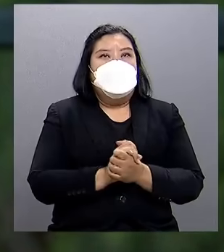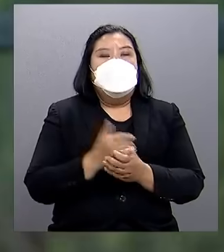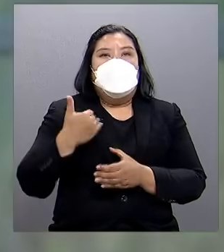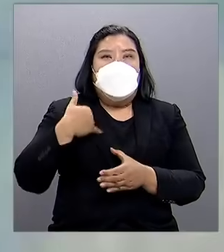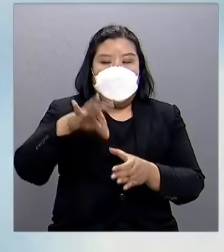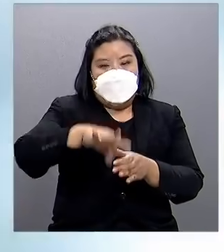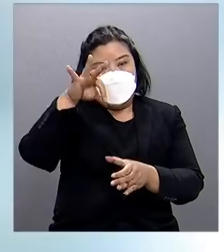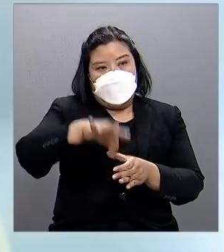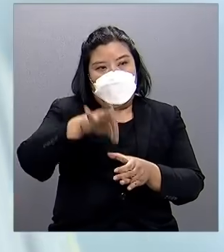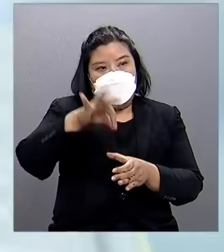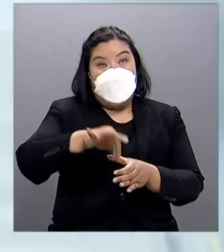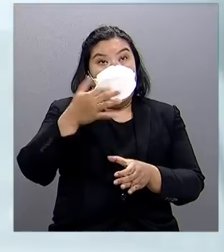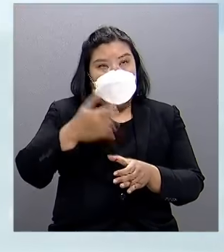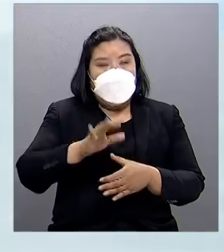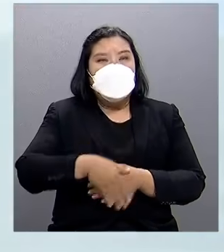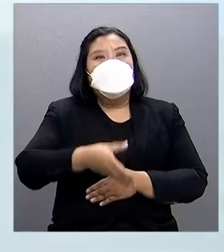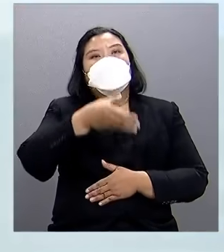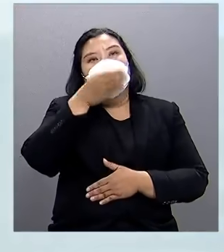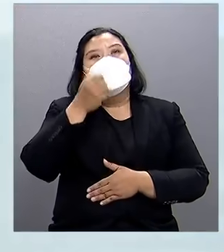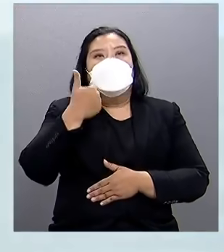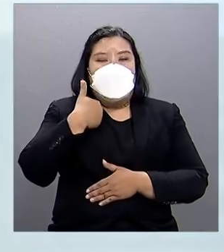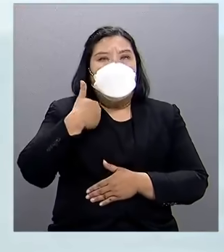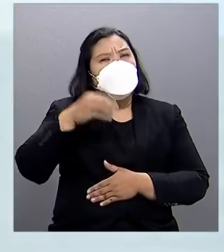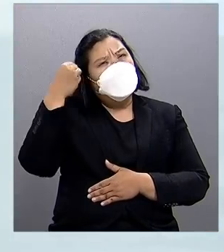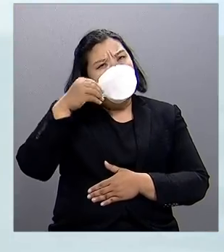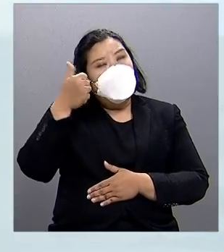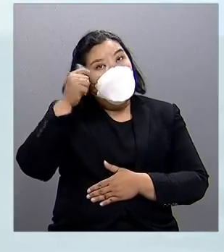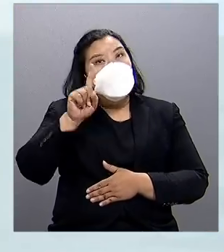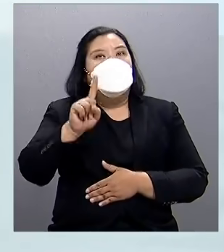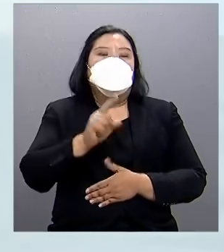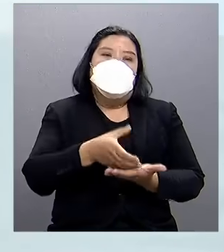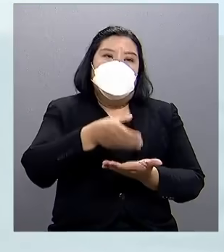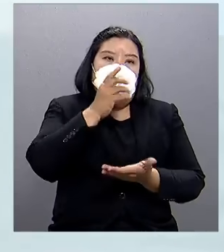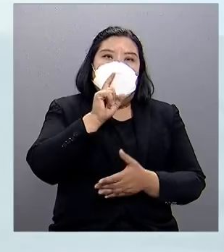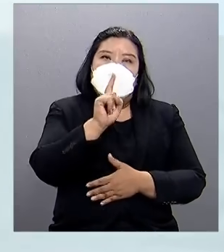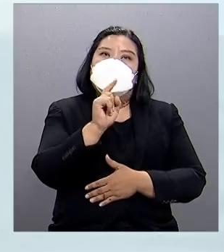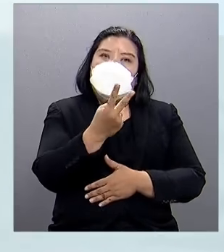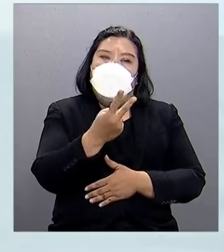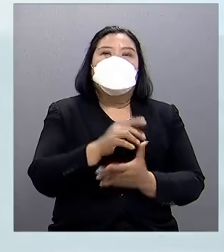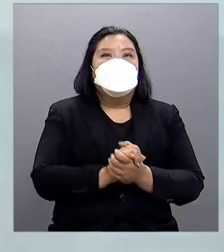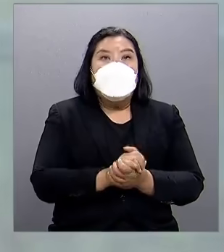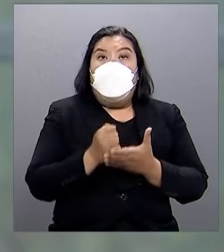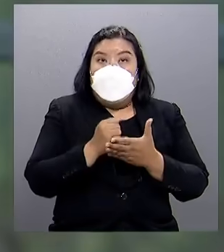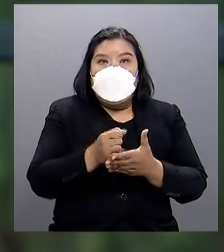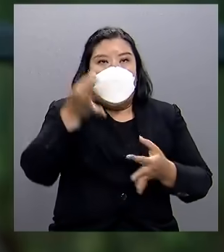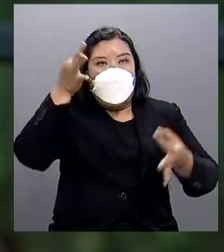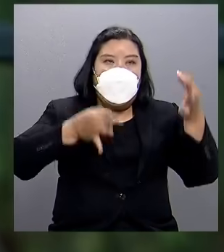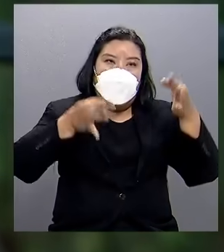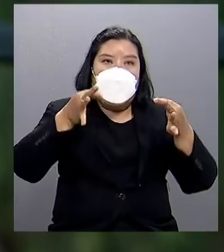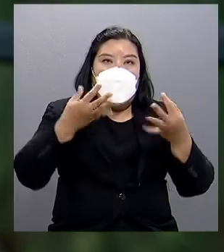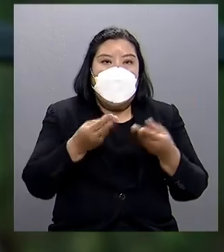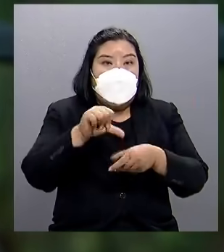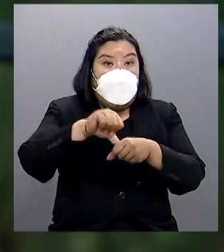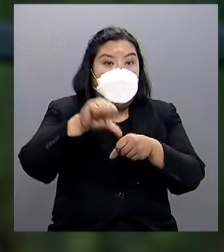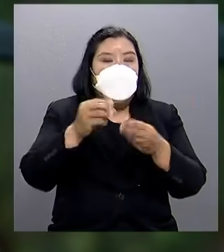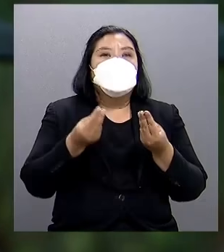นะครับจิบดื่มวันละ2ถ้วยนะครับอันเนี้ยช่วยในการเบิร์นได้นะครับแล้วมีการศึกษาวิจัยครับที่ประเท